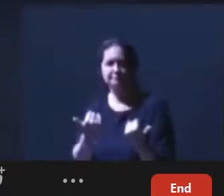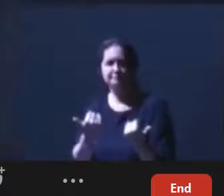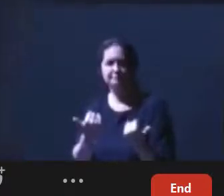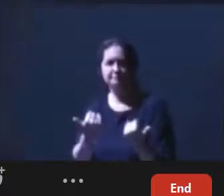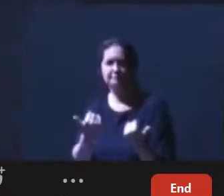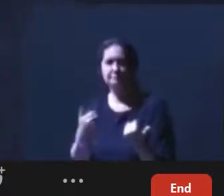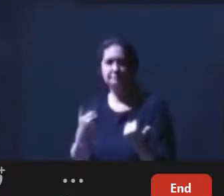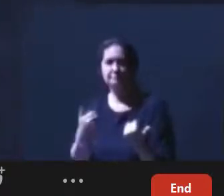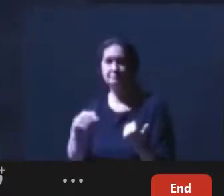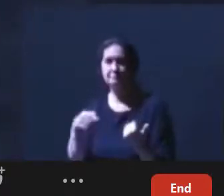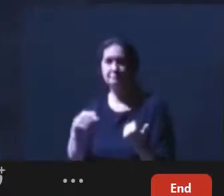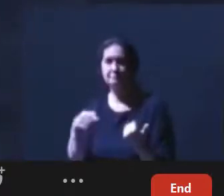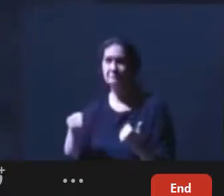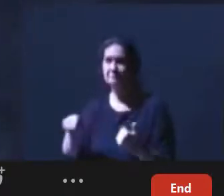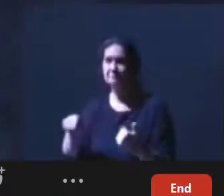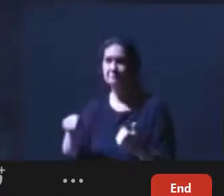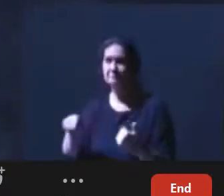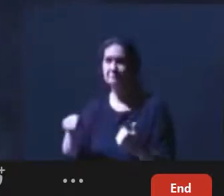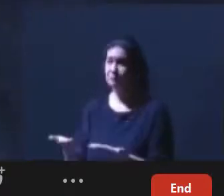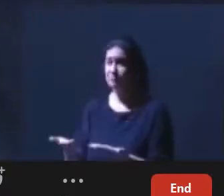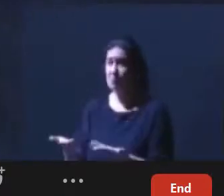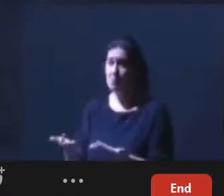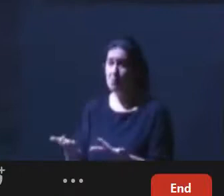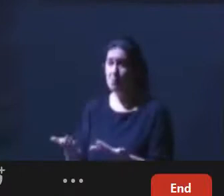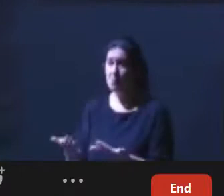không?